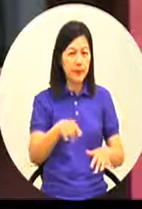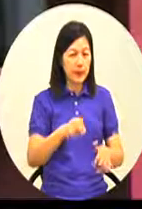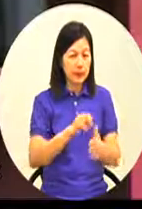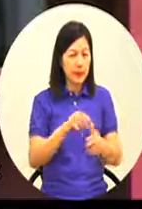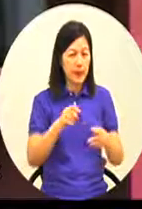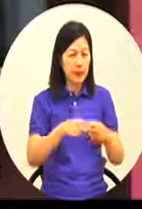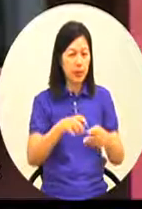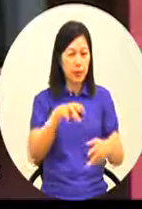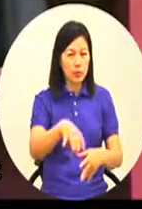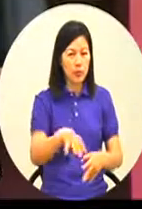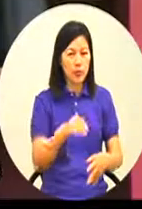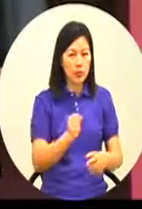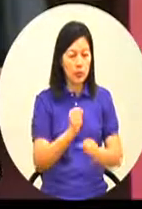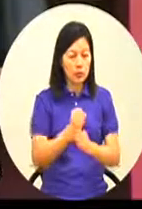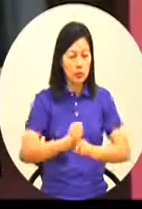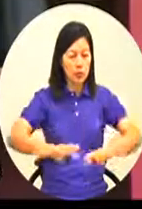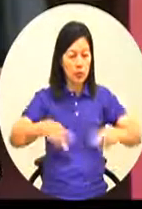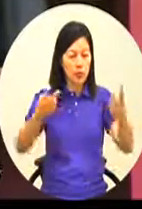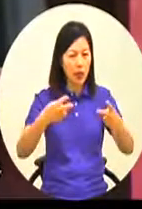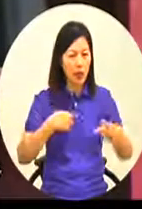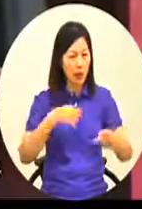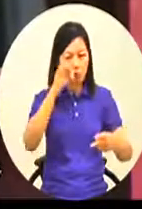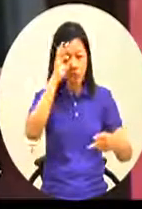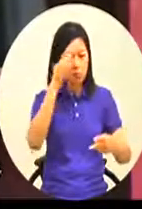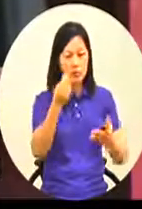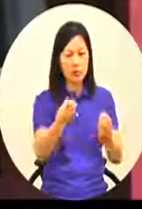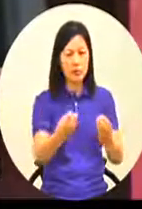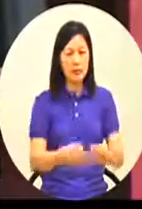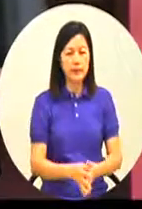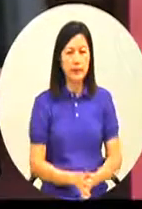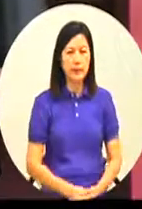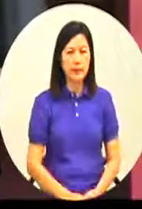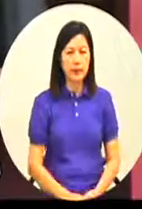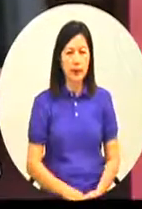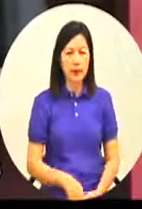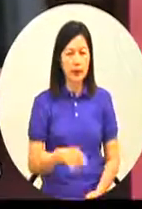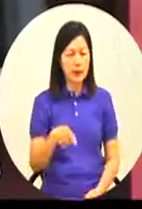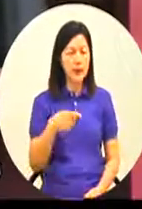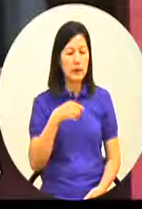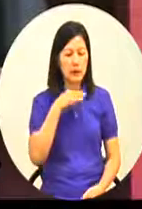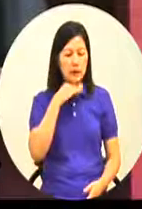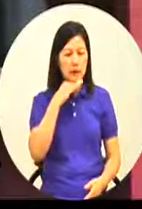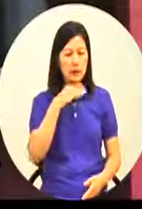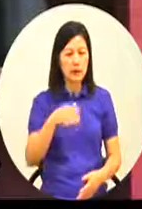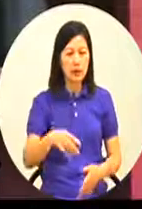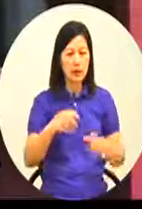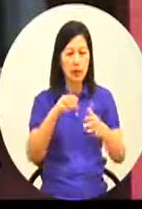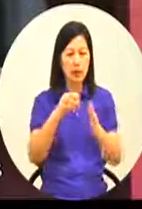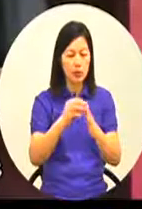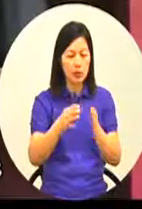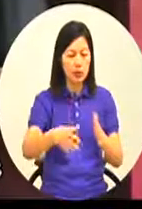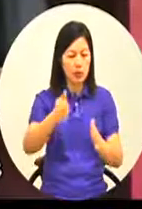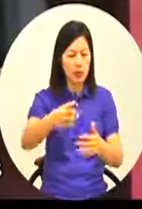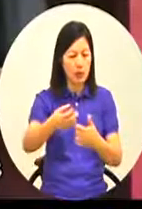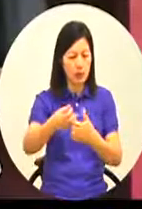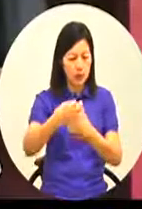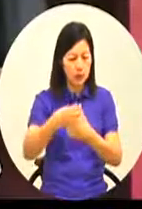处这边有做任何的改善，所以在这一点我等一下也请我们的局长一并来做回答。